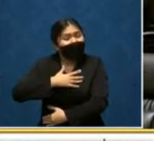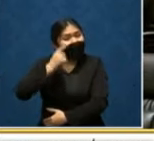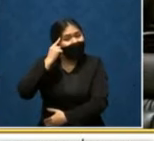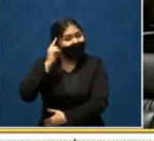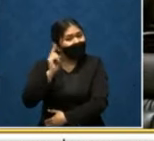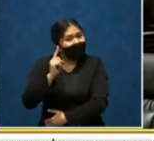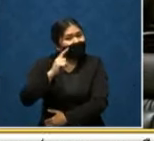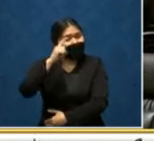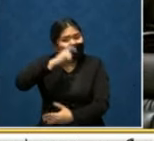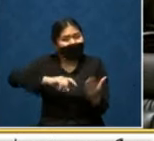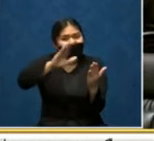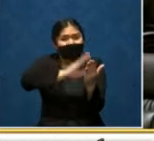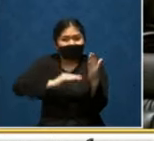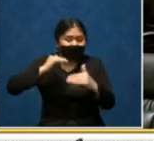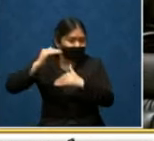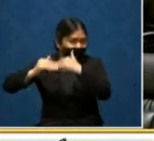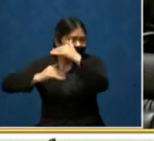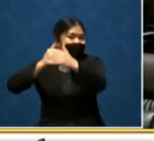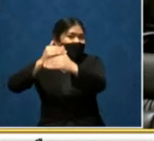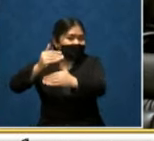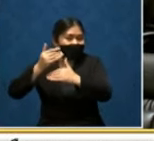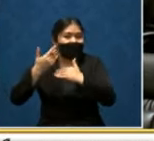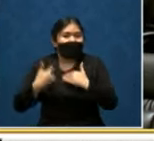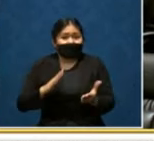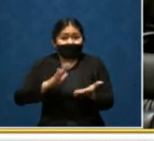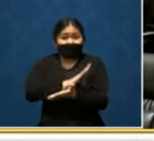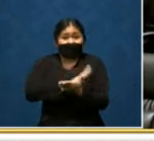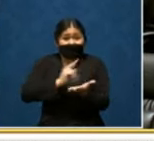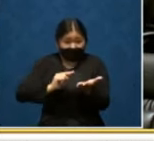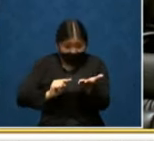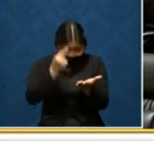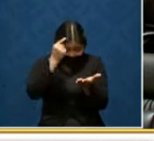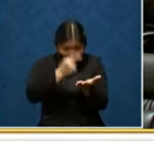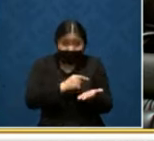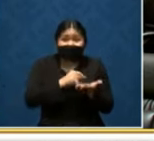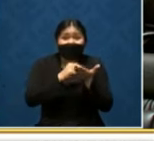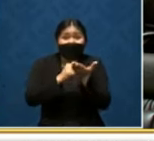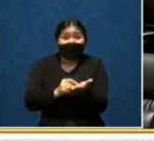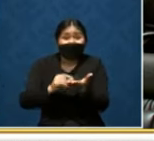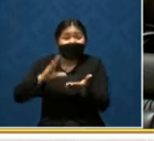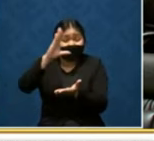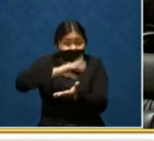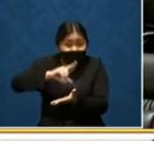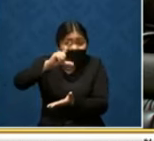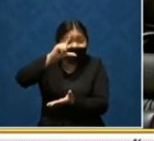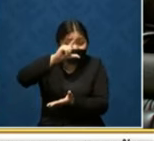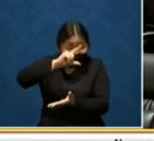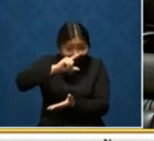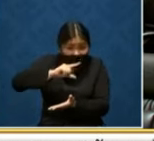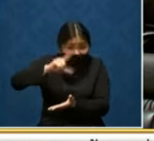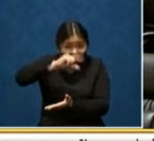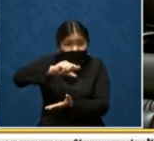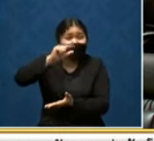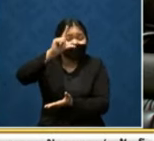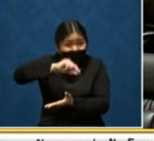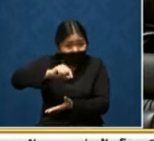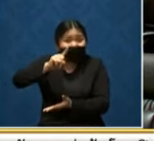ประเทศไทยเจริญก้าวหน้าไปขนาดไหนก็ท่านประธานหนังสือพึ่งออกแป๊บเดียว 2-3ทุ่มยังส่งกันอยู่เลยหน้าต่อไปครับ